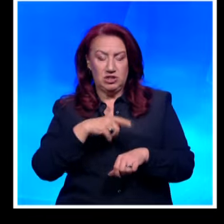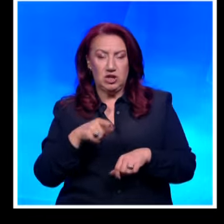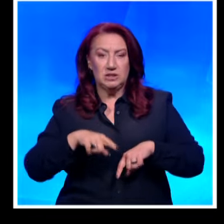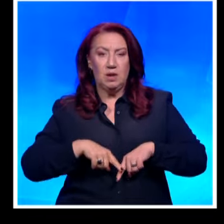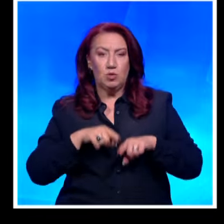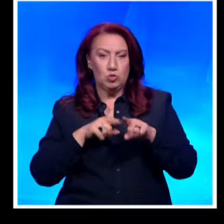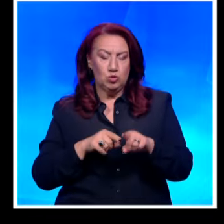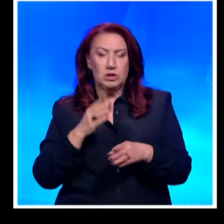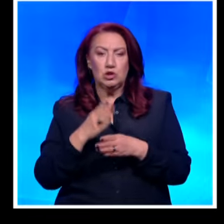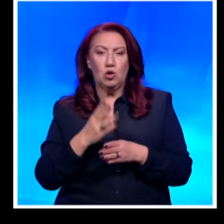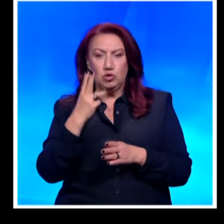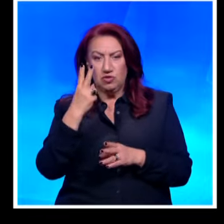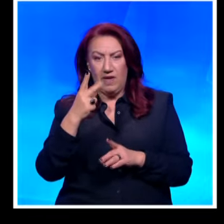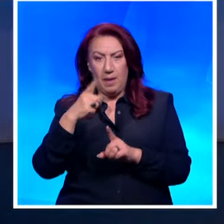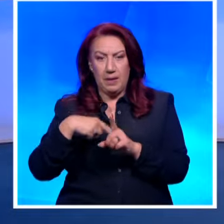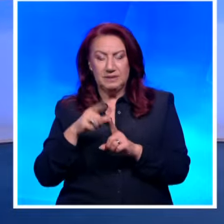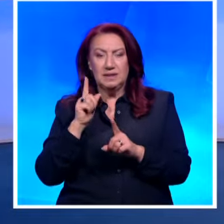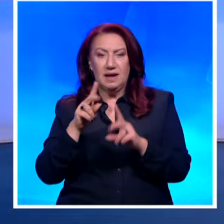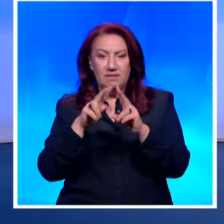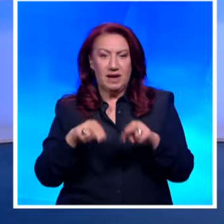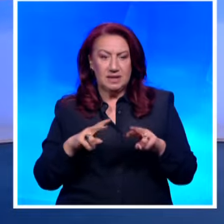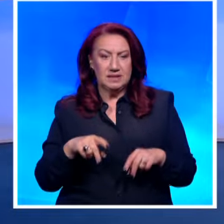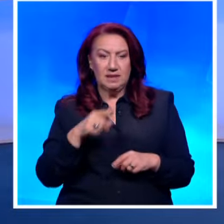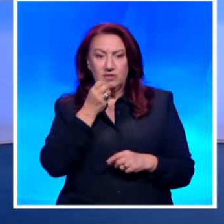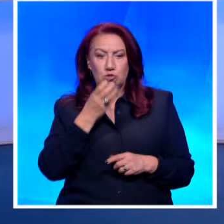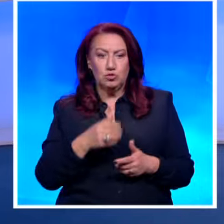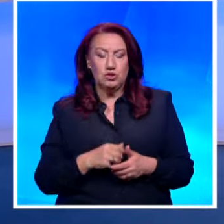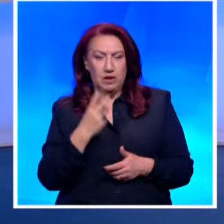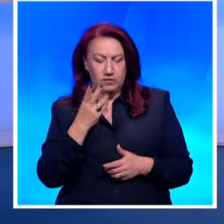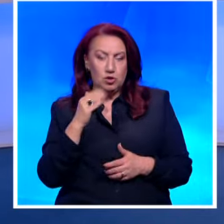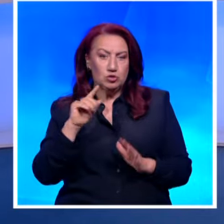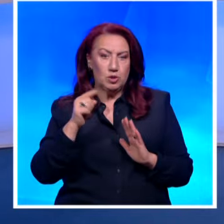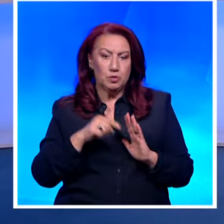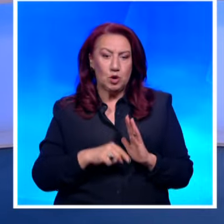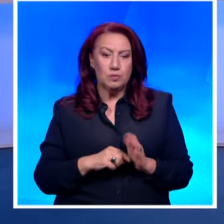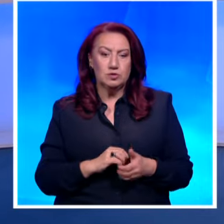да разследва случая. Още сега от Леда Виденова.